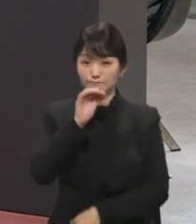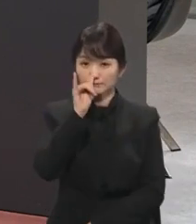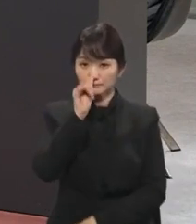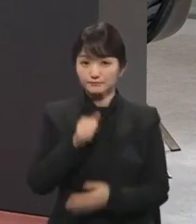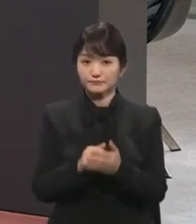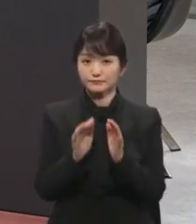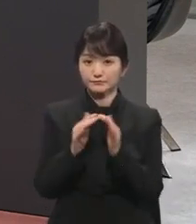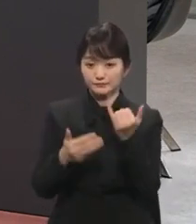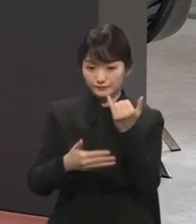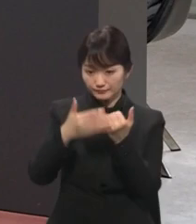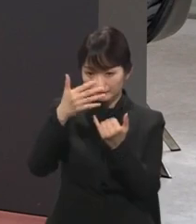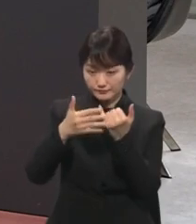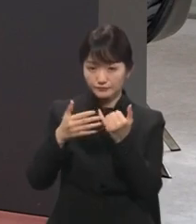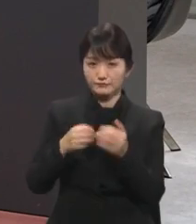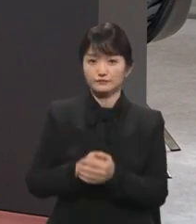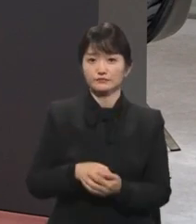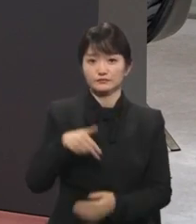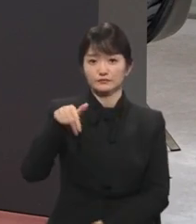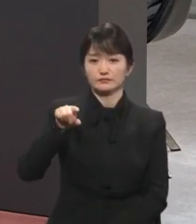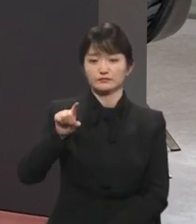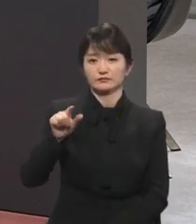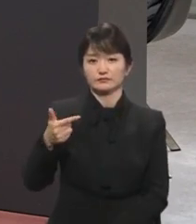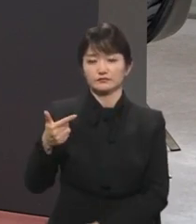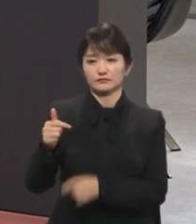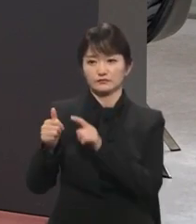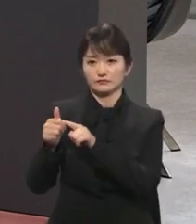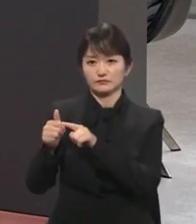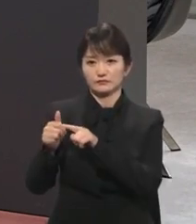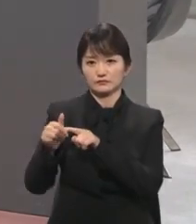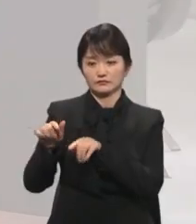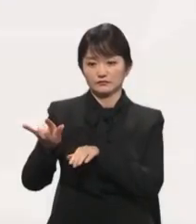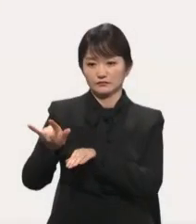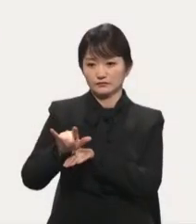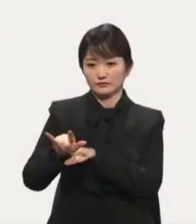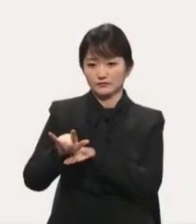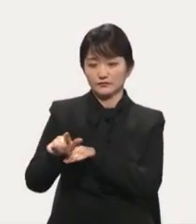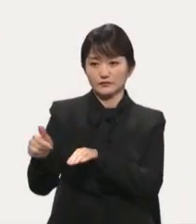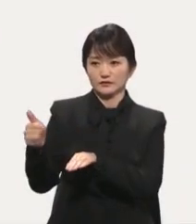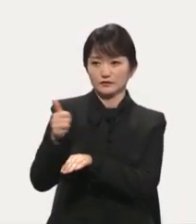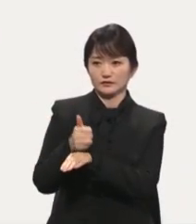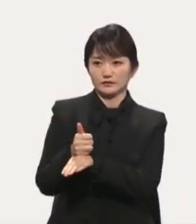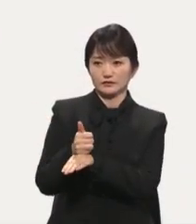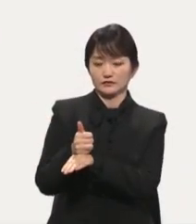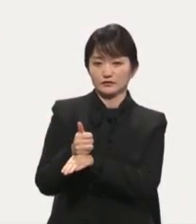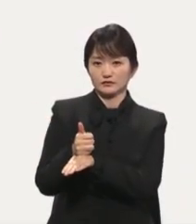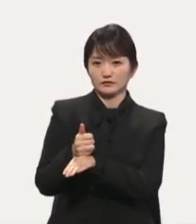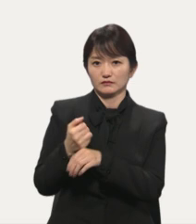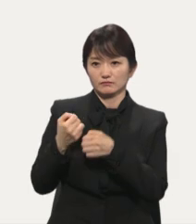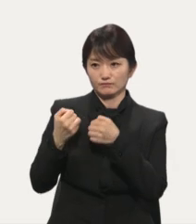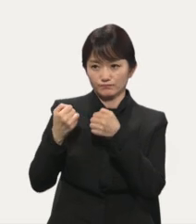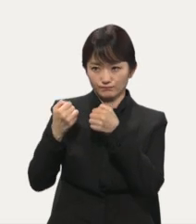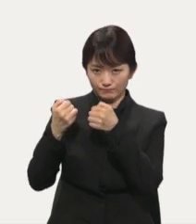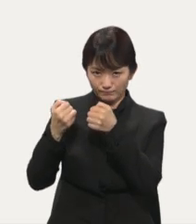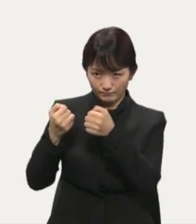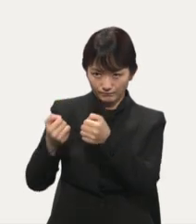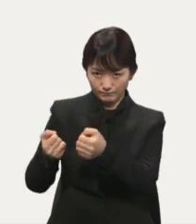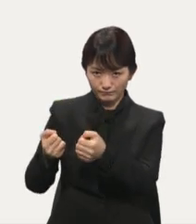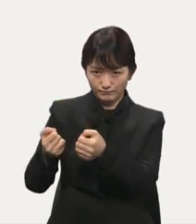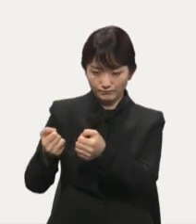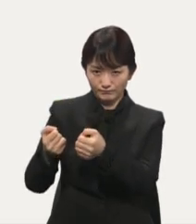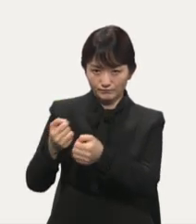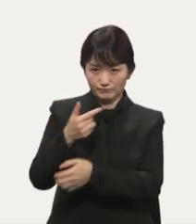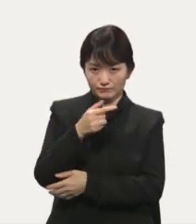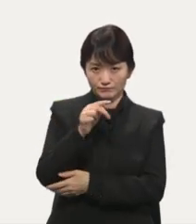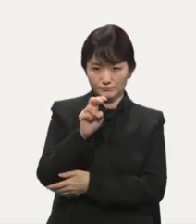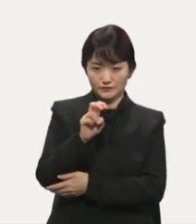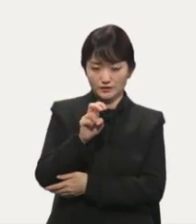한 유튜브 채널에선 또 그 전시가 벤츠 차량을 타 하고 다녔는데 그 차량이 이제 남면의 씨